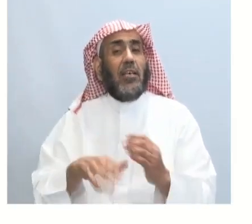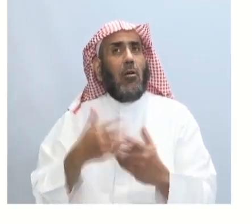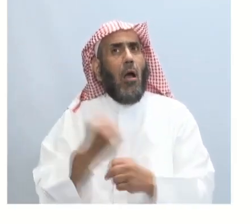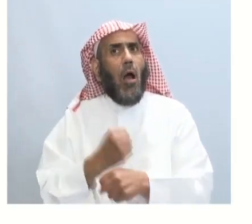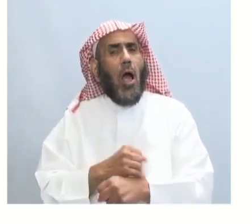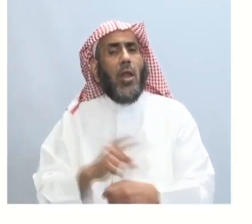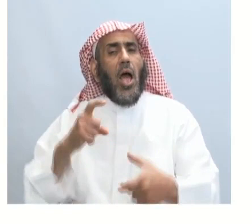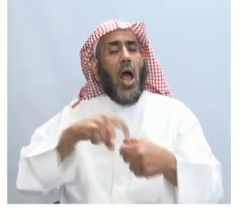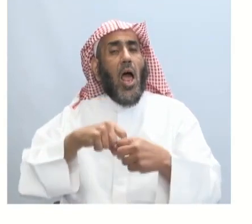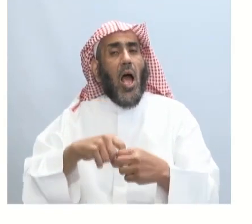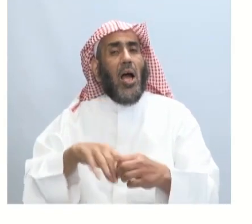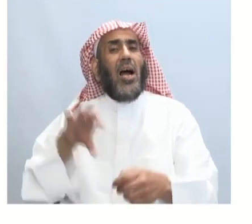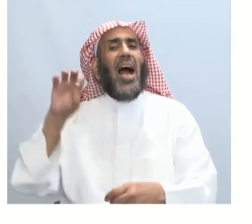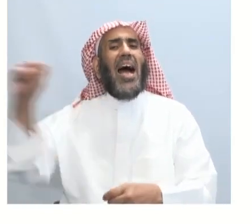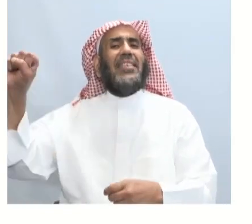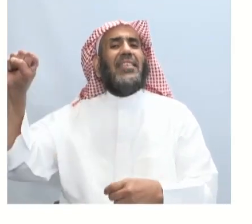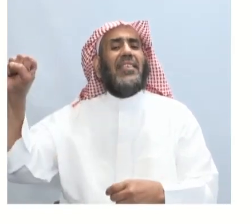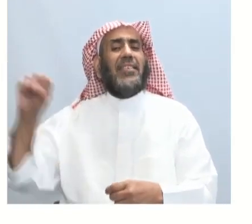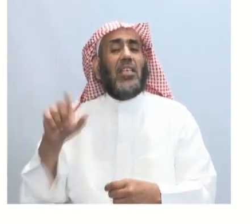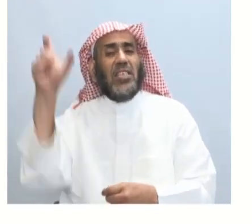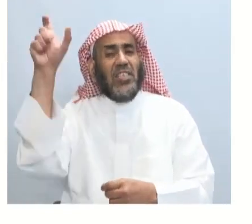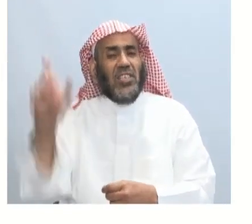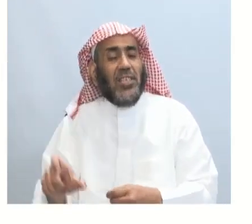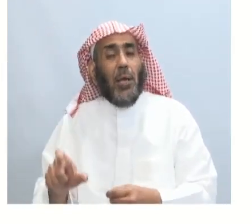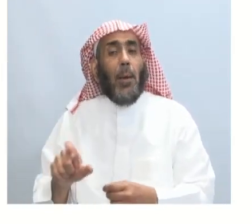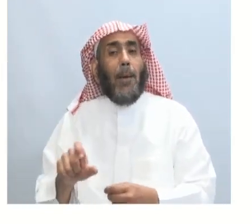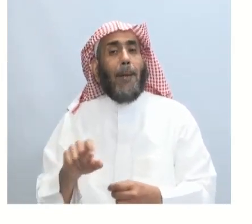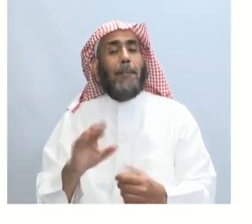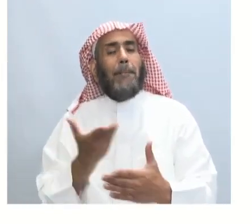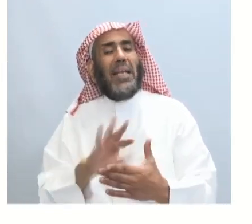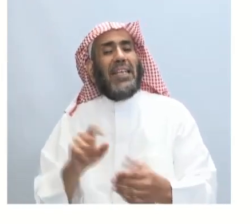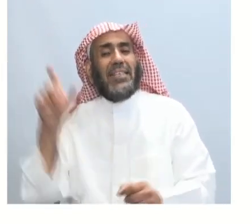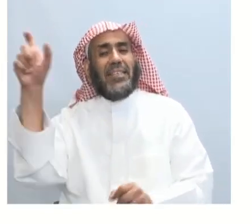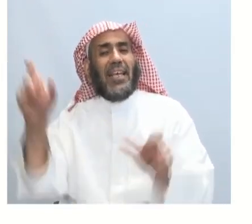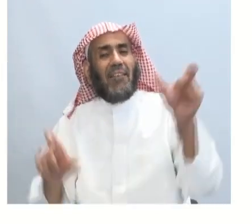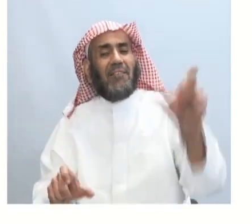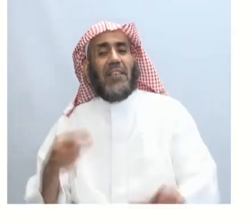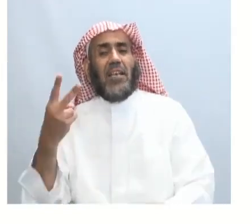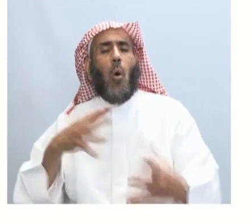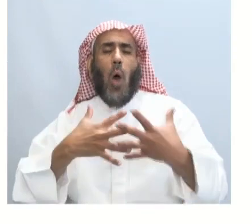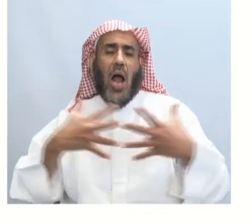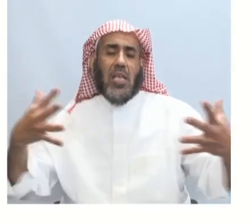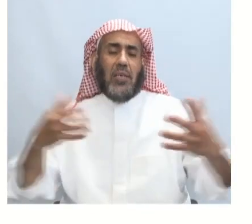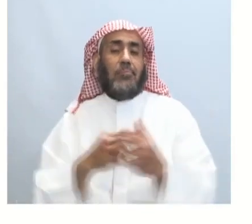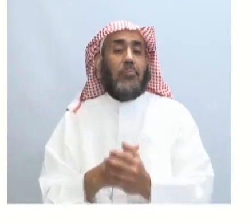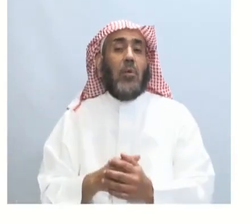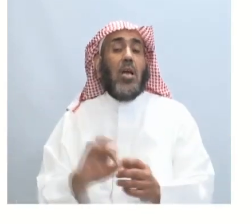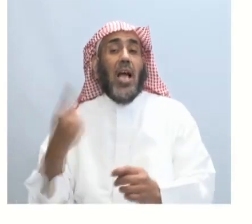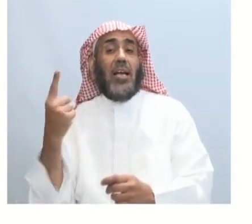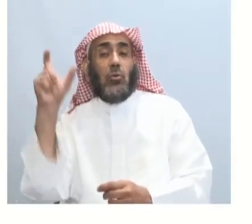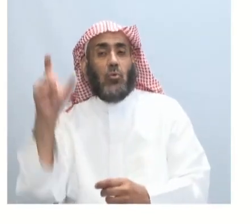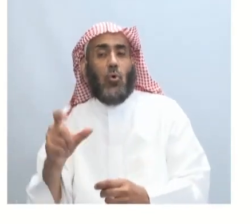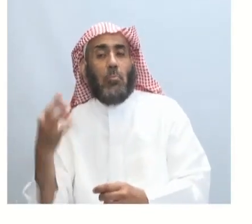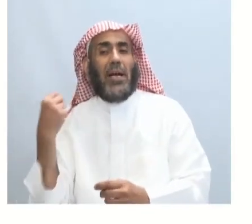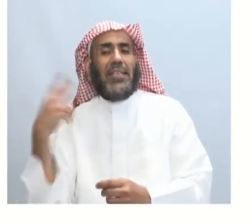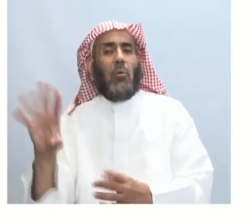علاقه شخصيه علاقه شخصيه بين طرفين او اكثر احدهما دائن